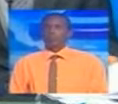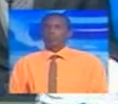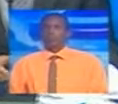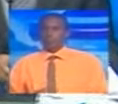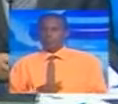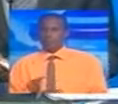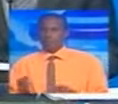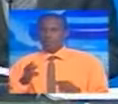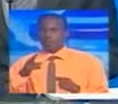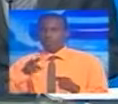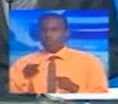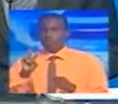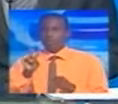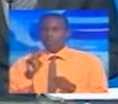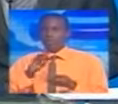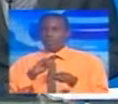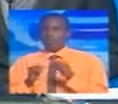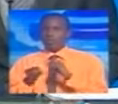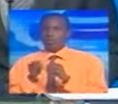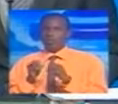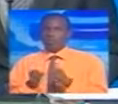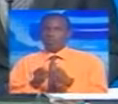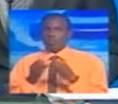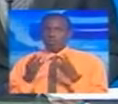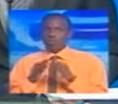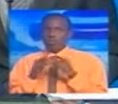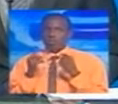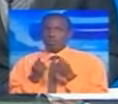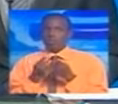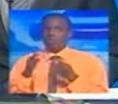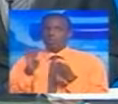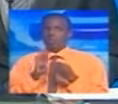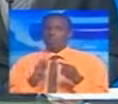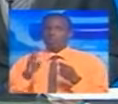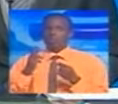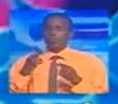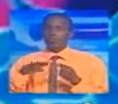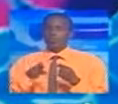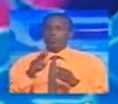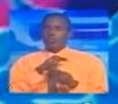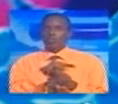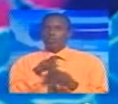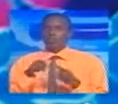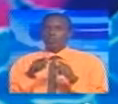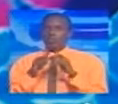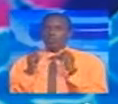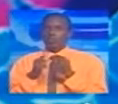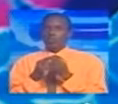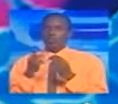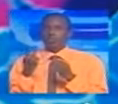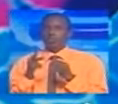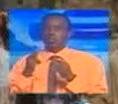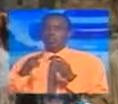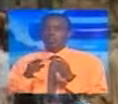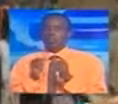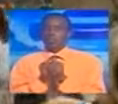Et un second incendie s'est produit donc dans le secteur de Baruaro, cette fois-ci plus précisément au quartier Sheraf vers